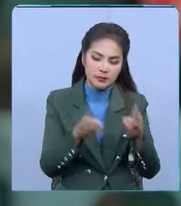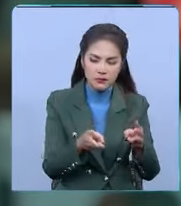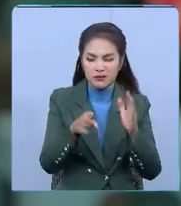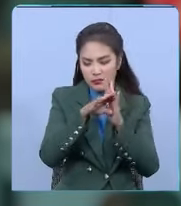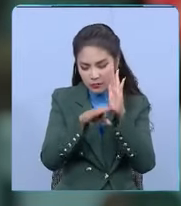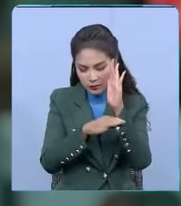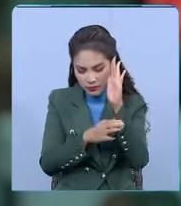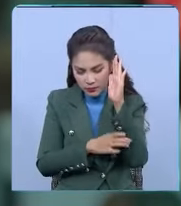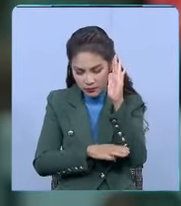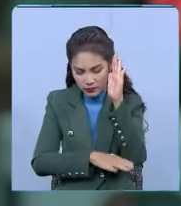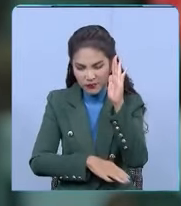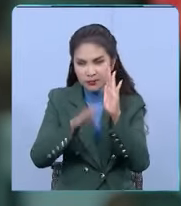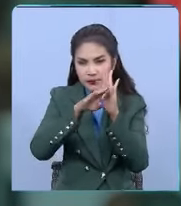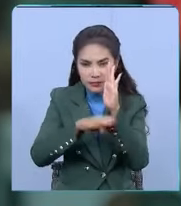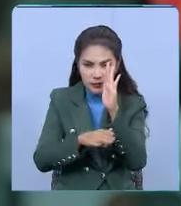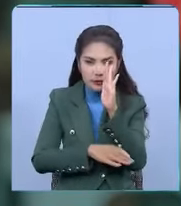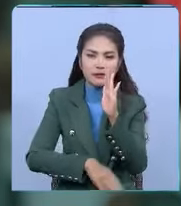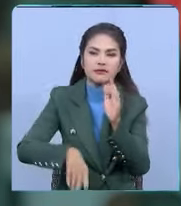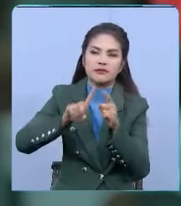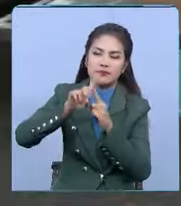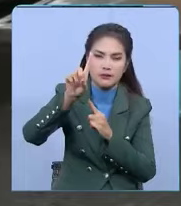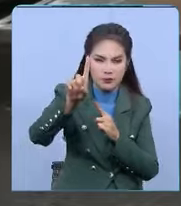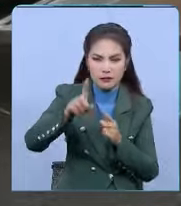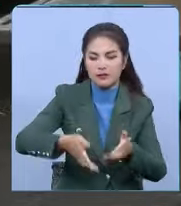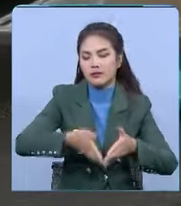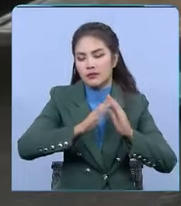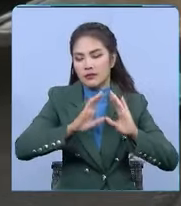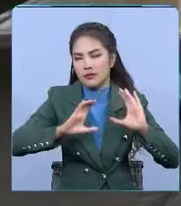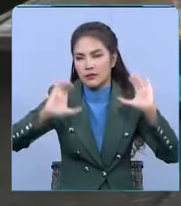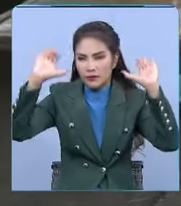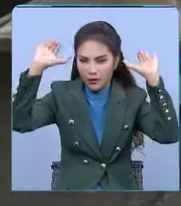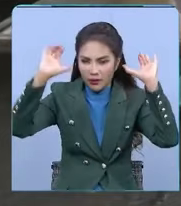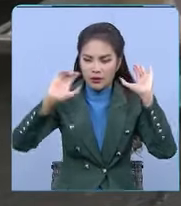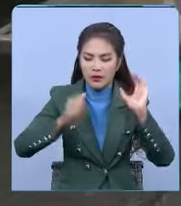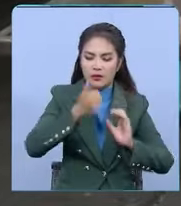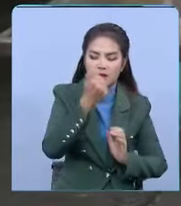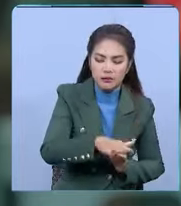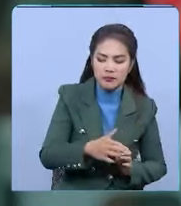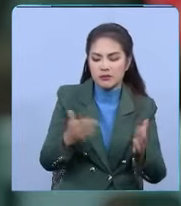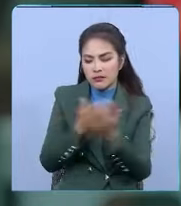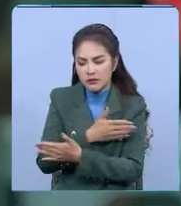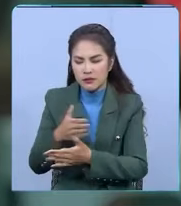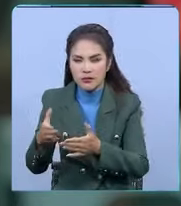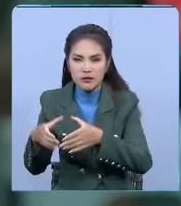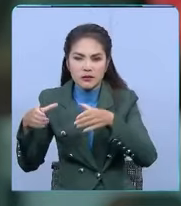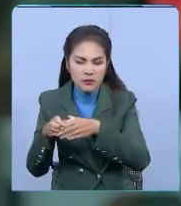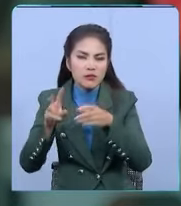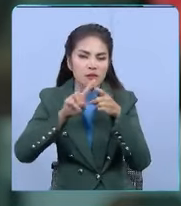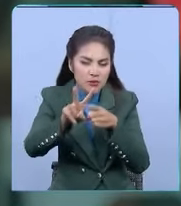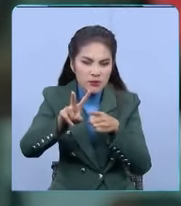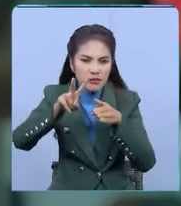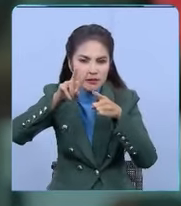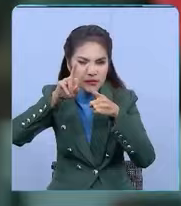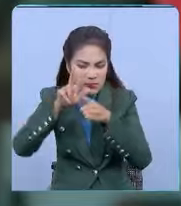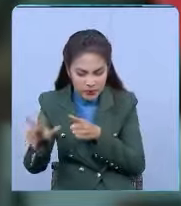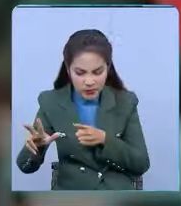ที่ได้ที่1ก็เป็นคนจัดตั้งรัฐบาลถ้าจัดตั้งไม่ได้ก็พรรคที่2ถ้าจัดที่2ไม่ได้ก็ไปที่3